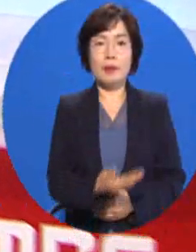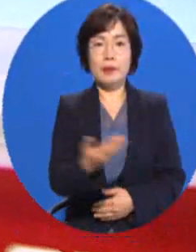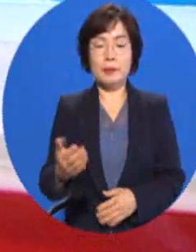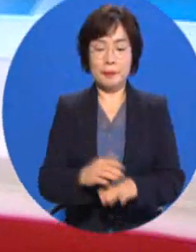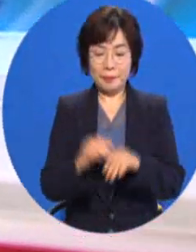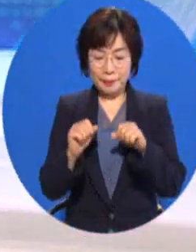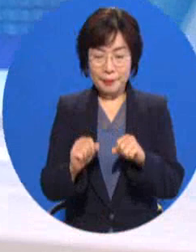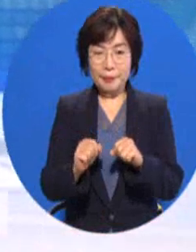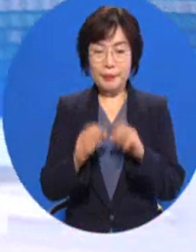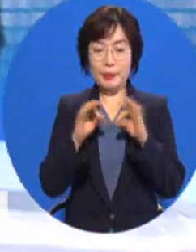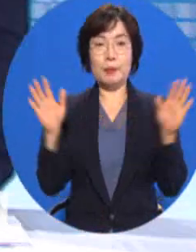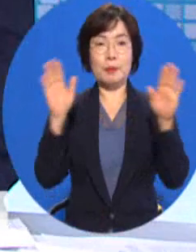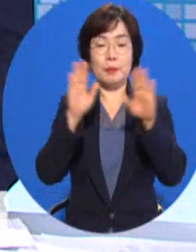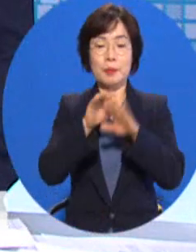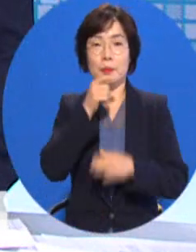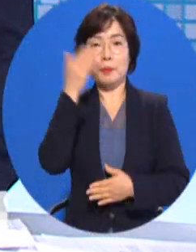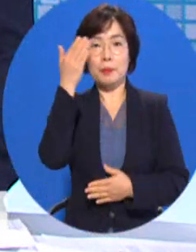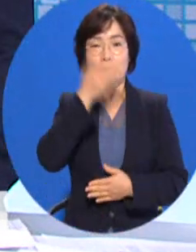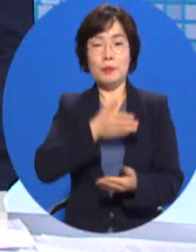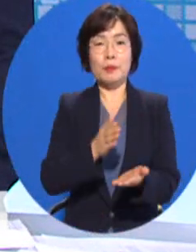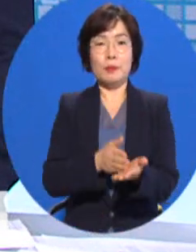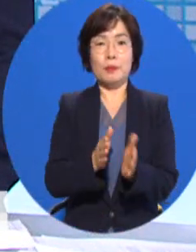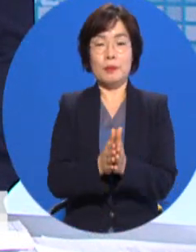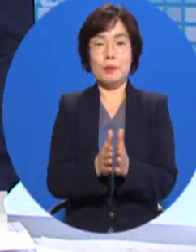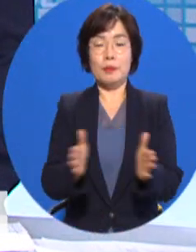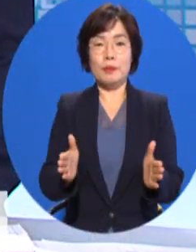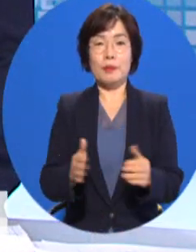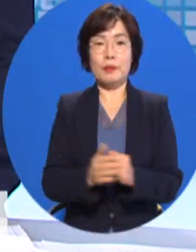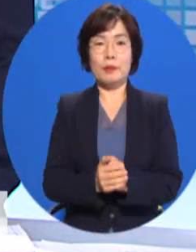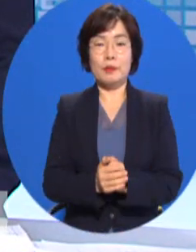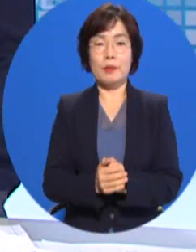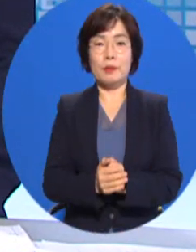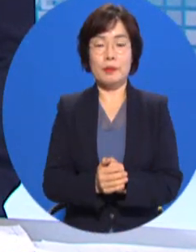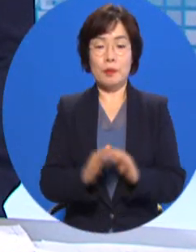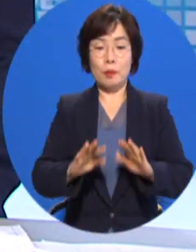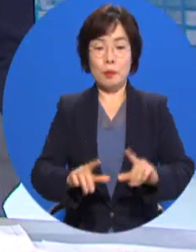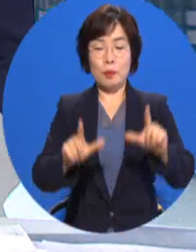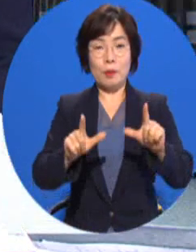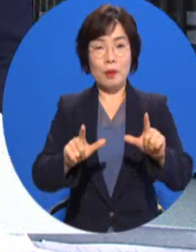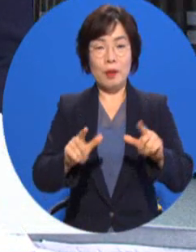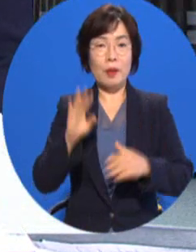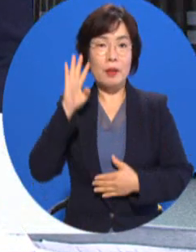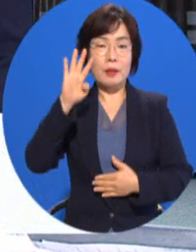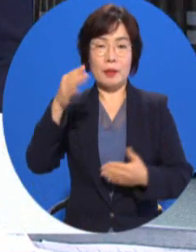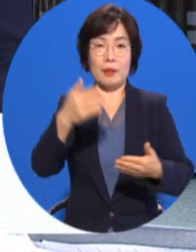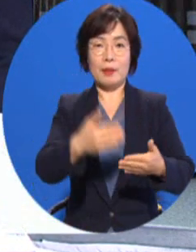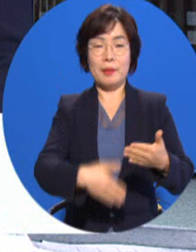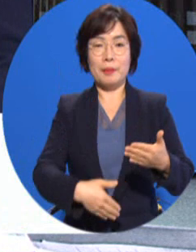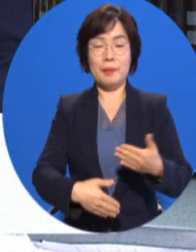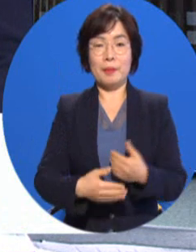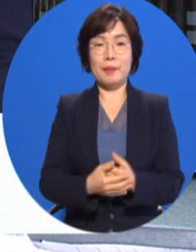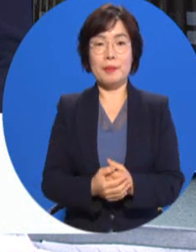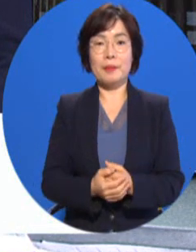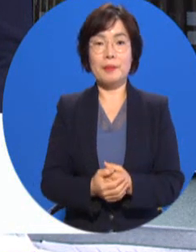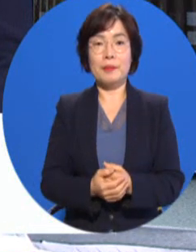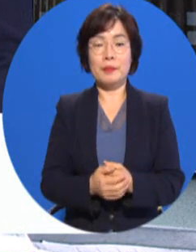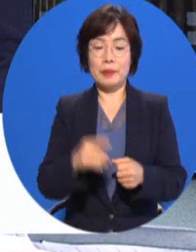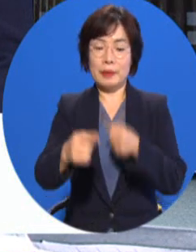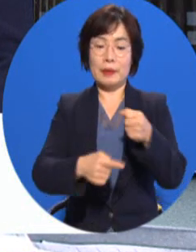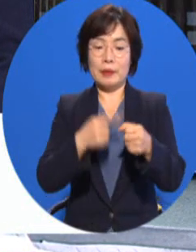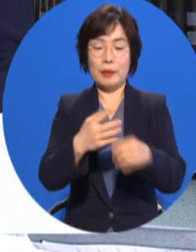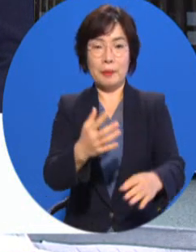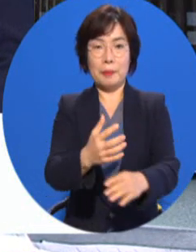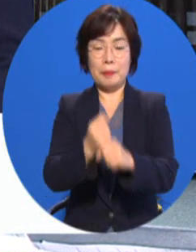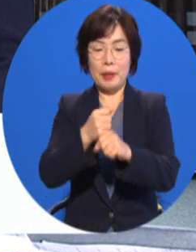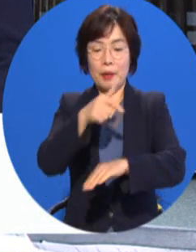여러분 안녕하십니까. 금요일 밤 여수 MBC 뉴스데스크입니다. 올해도 이제 앞으로 나흘밖에 남지 않았는데요. 한 해를